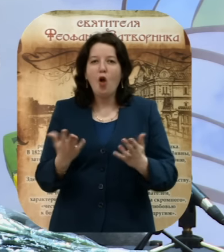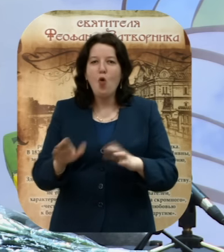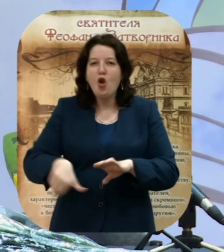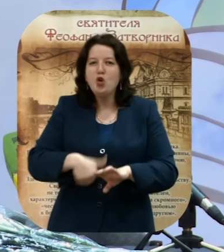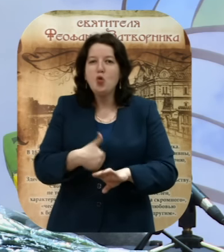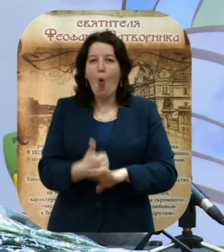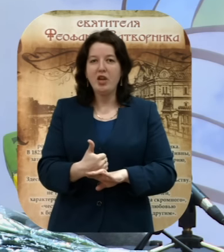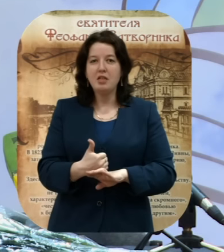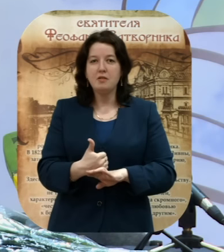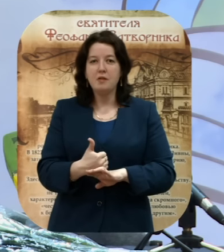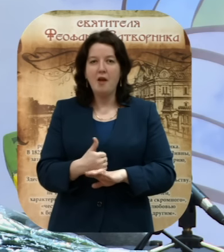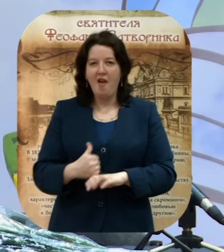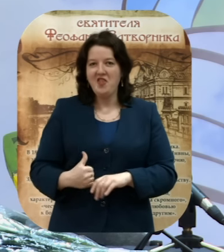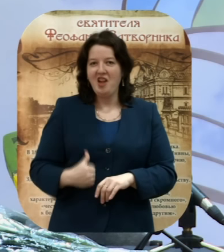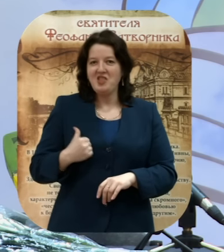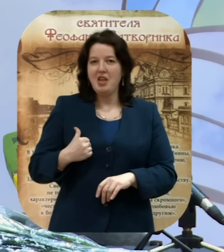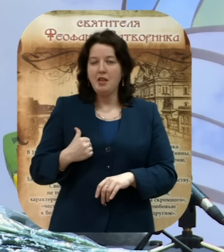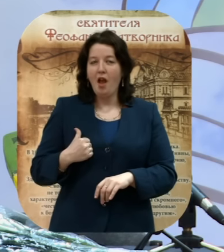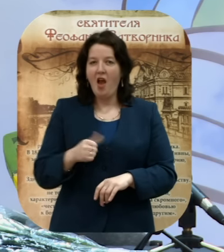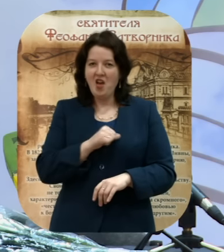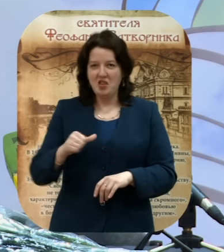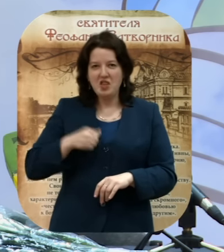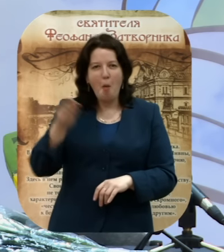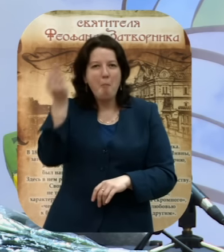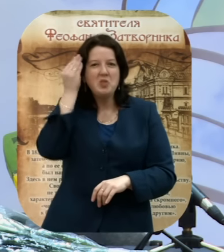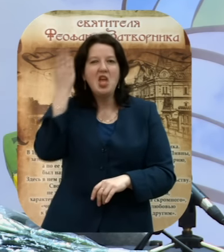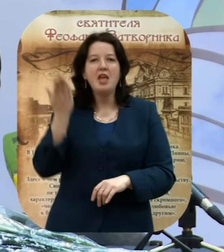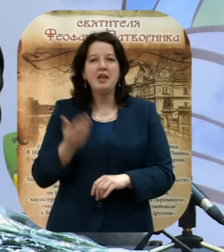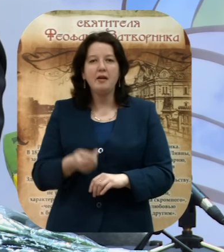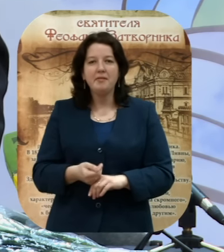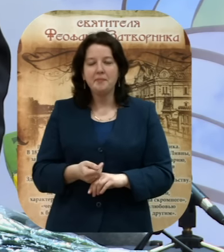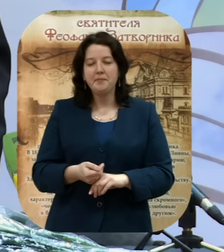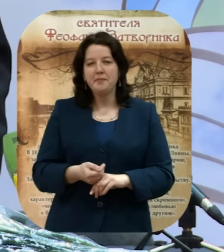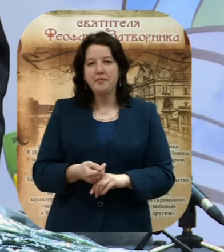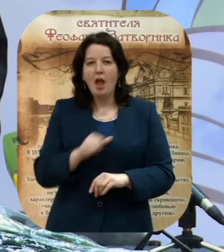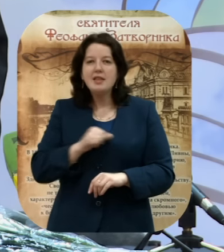корень-то? Гордыня, самомнение.